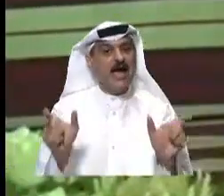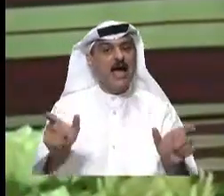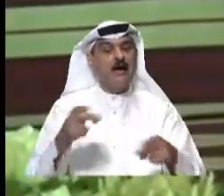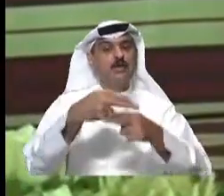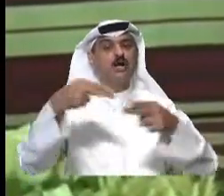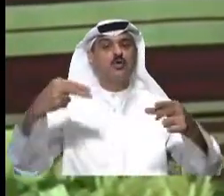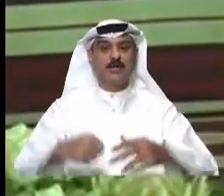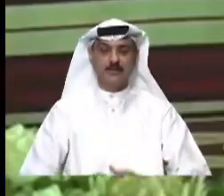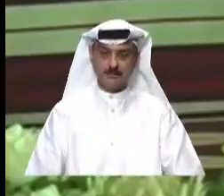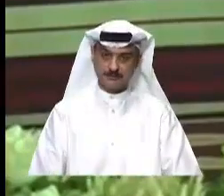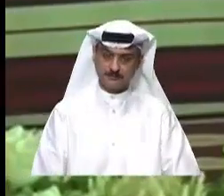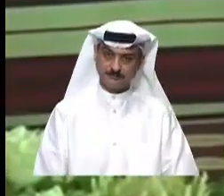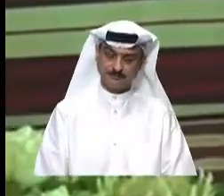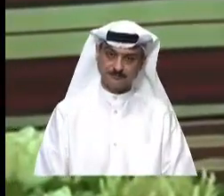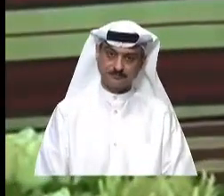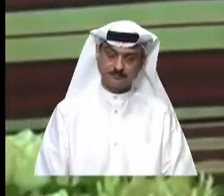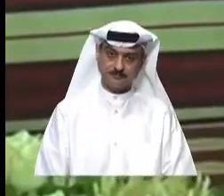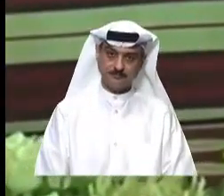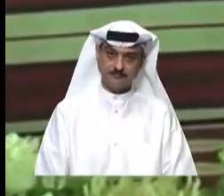الوطن.